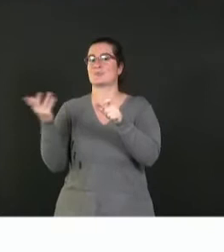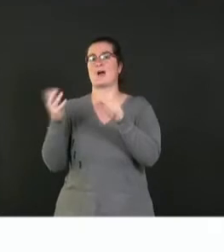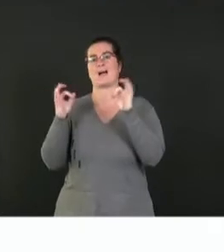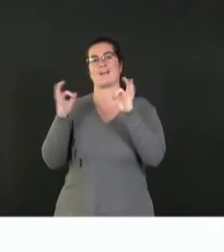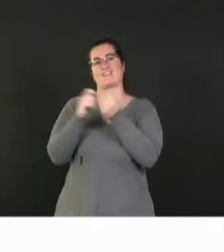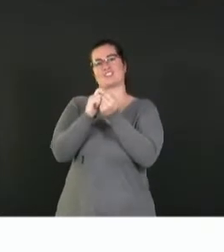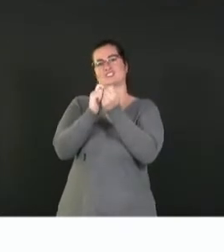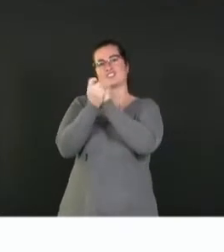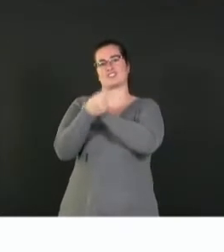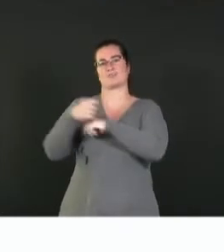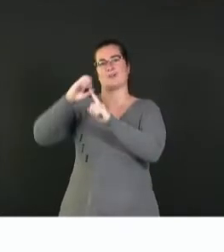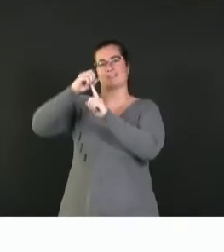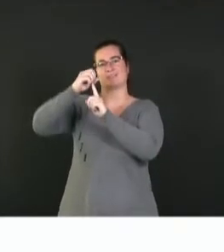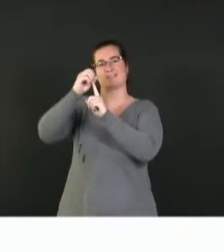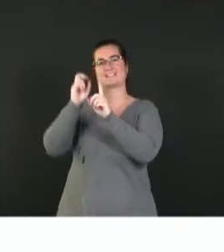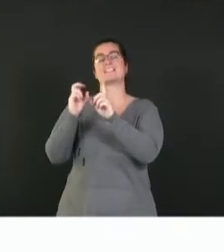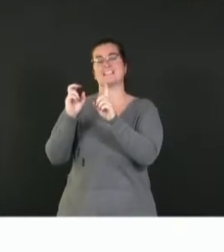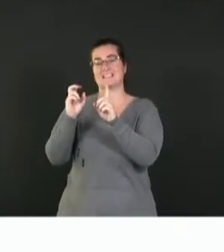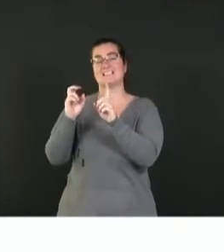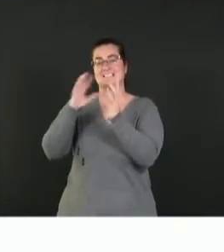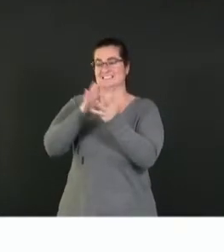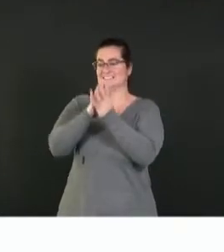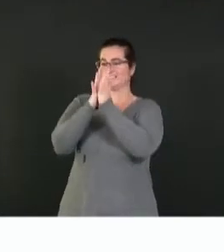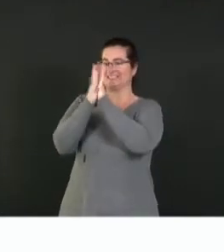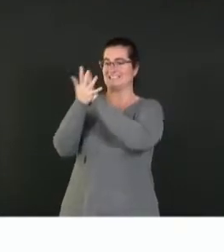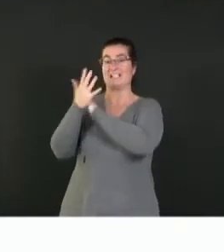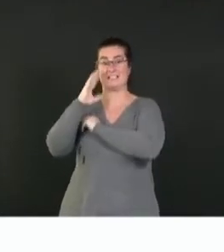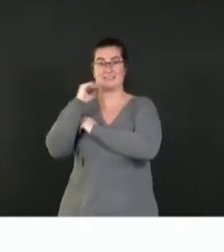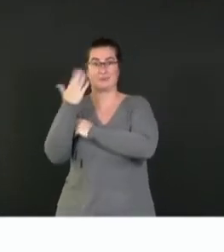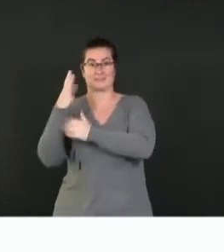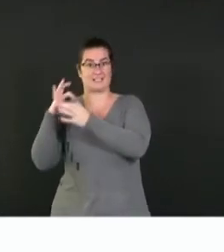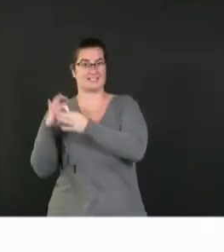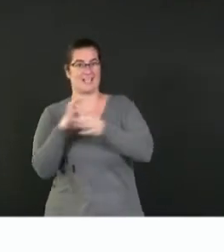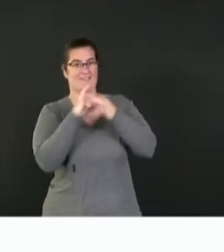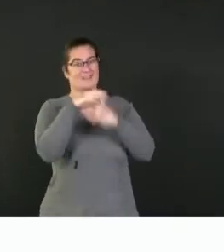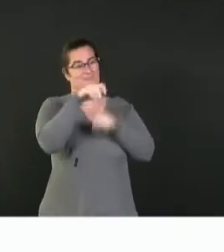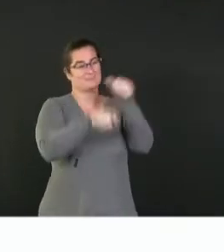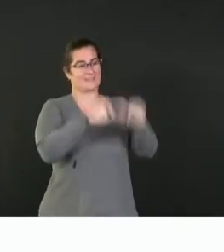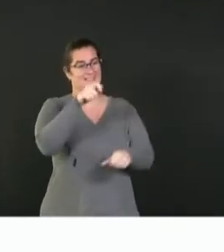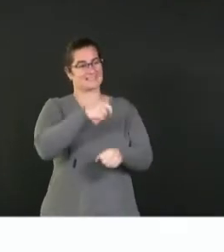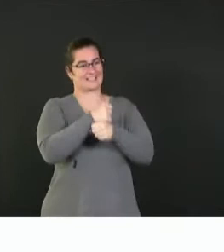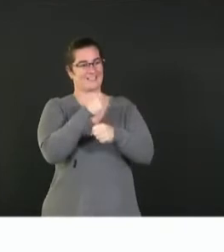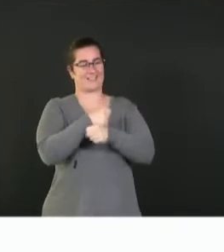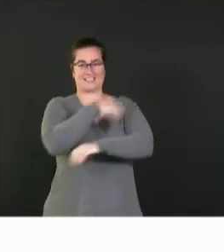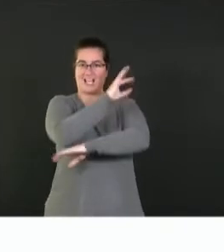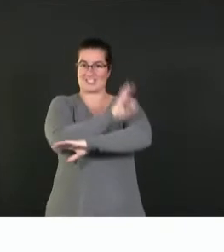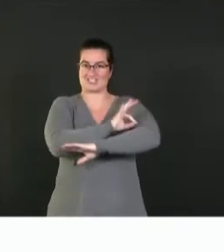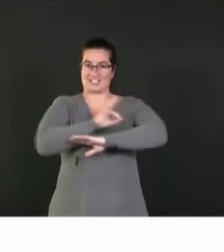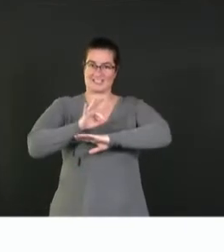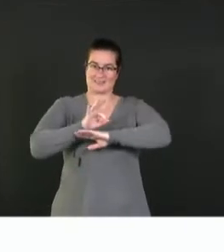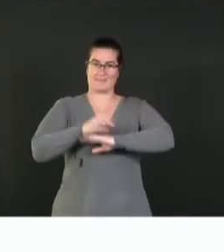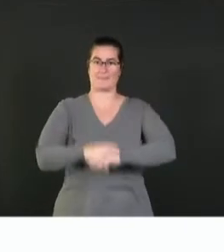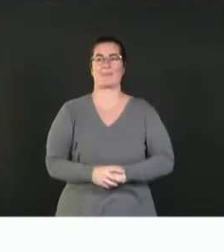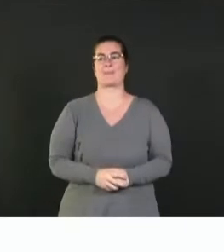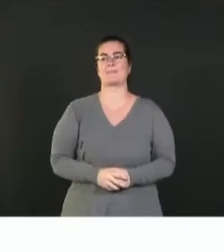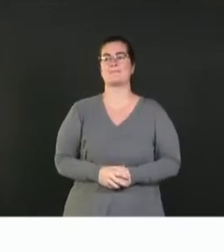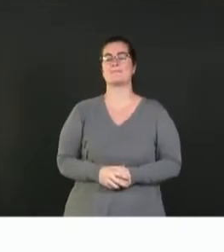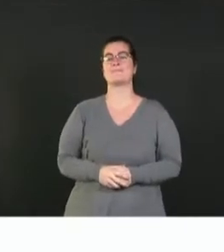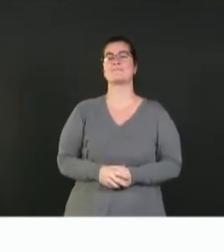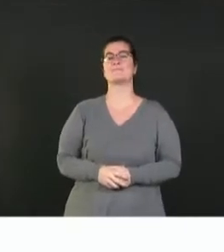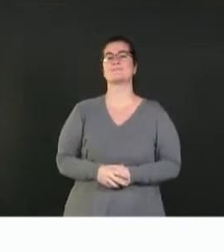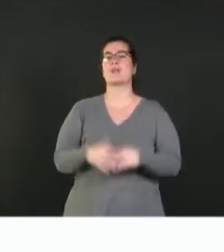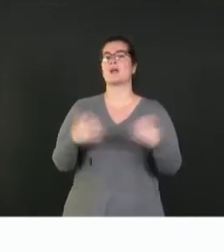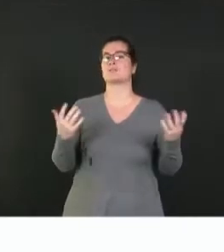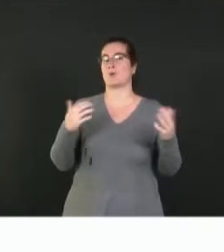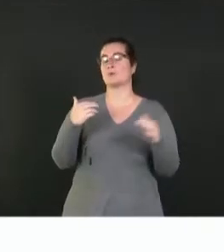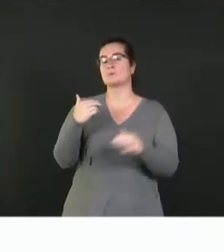changement climatique. Et là, je fais le lien justement avec les architectes qui sont présents aujourd'hui. C'est que finalement, en fait, l'utilisation